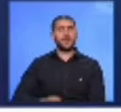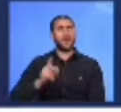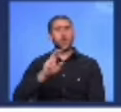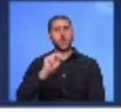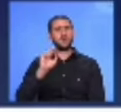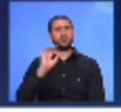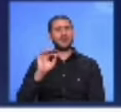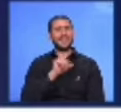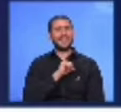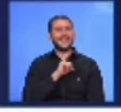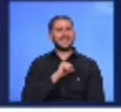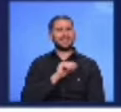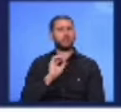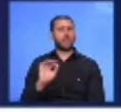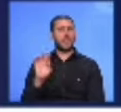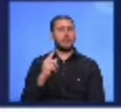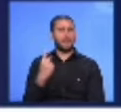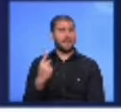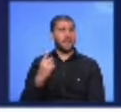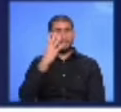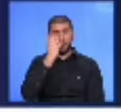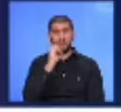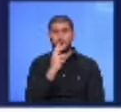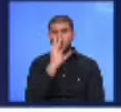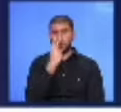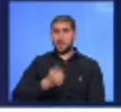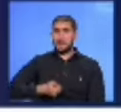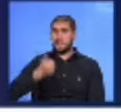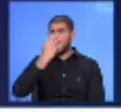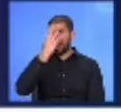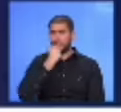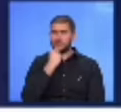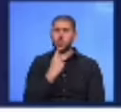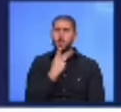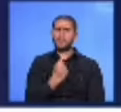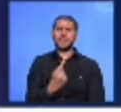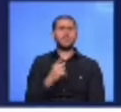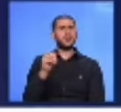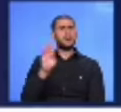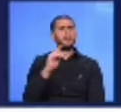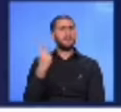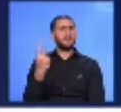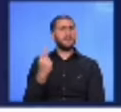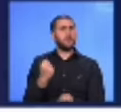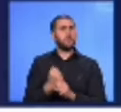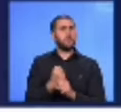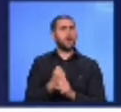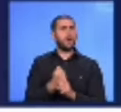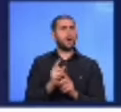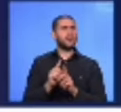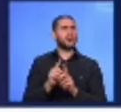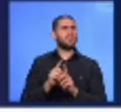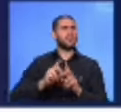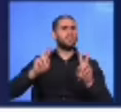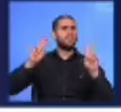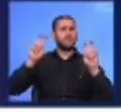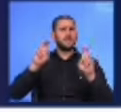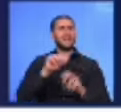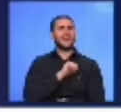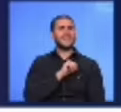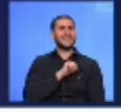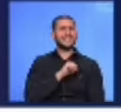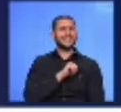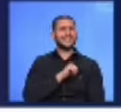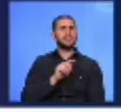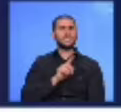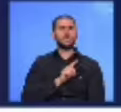האינטרסים האישיים של נתניהו. בחמאס, את יכולה לראות בכירים בחמאס, אומרים שנתניהו פועל מתוך מסלחו שחסיה, כן? מתוך האינטרסים האישיים